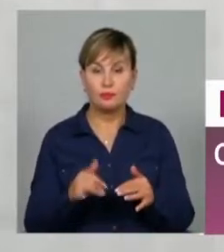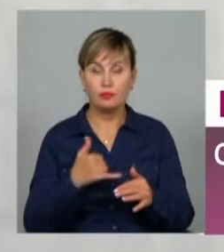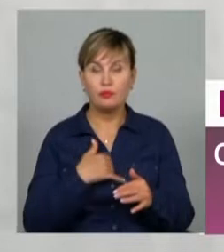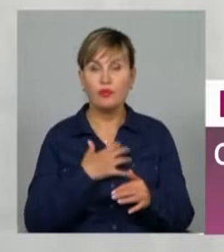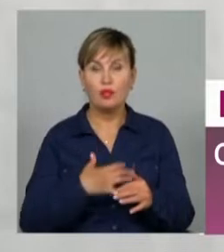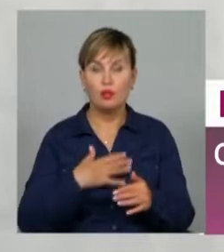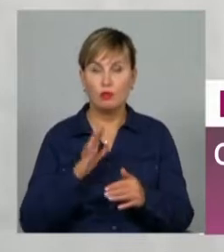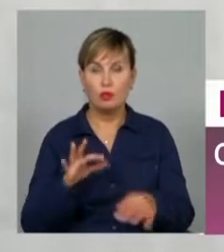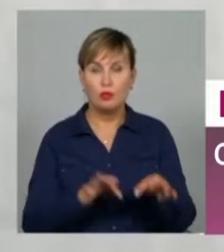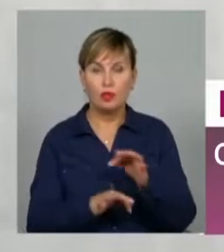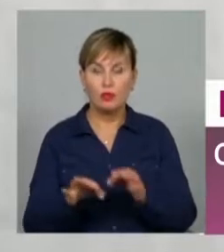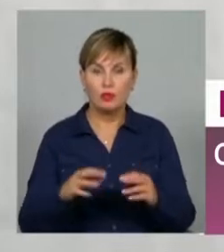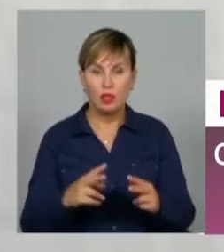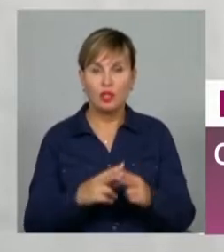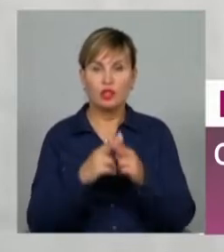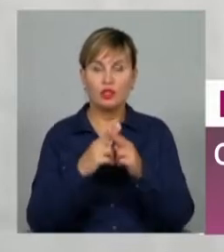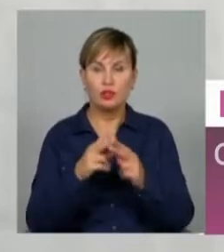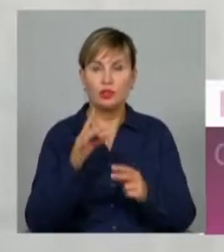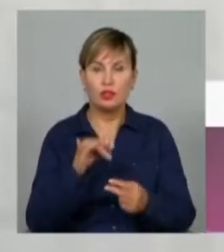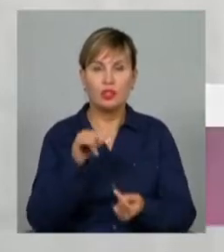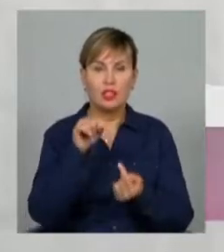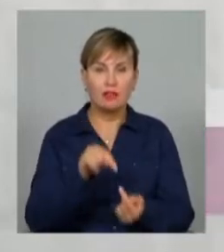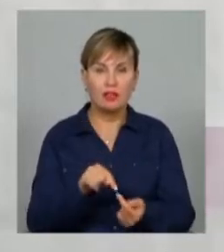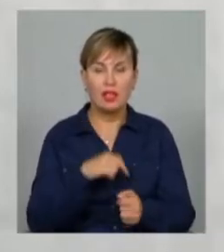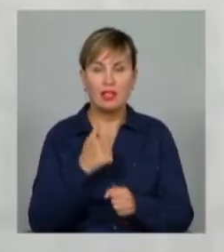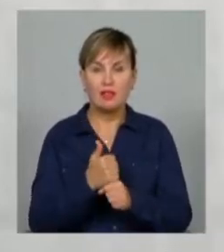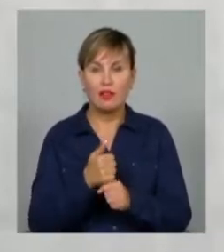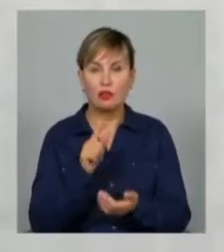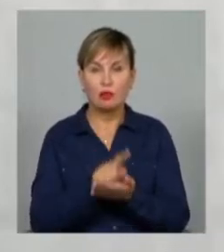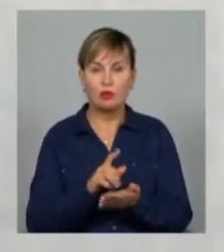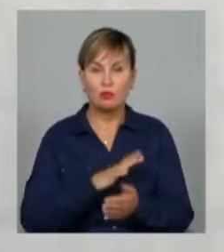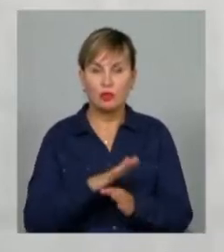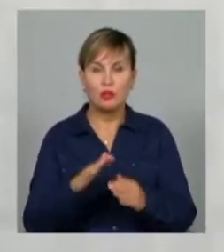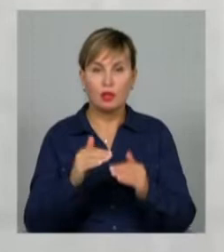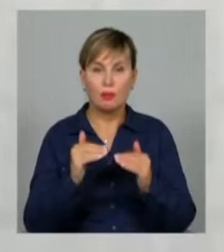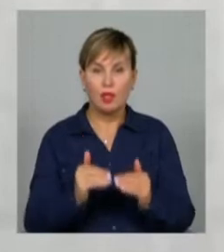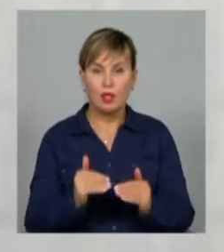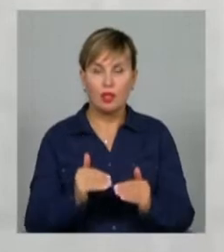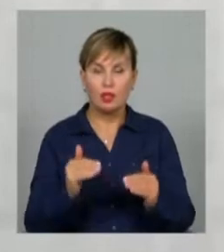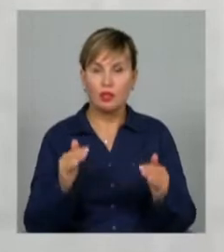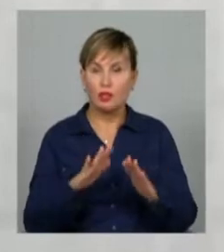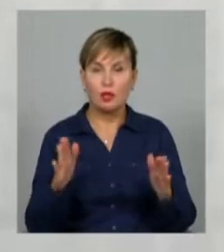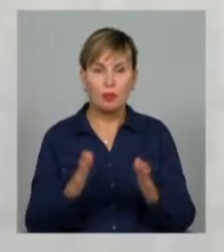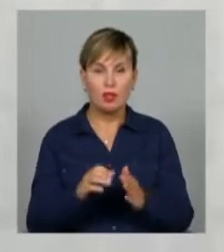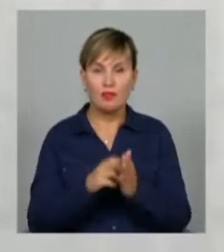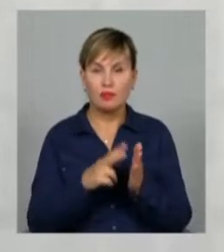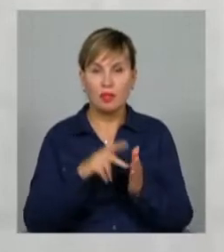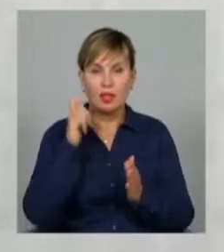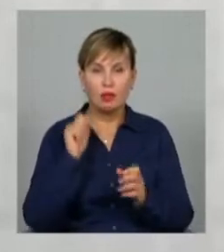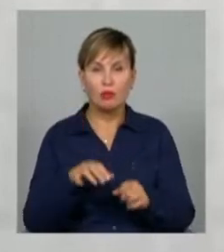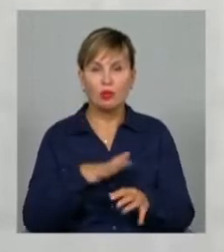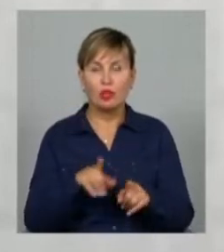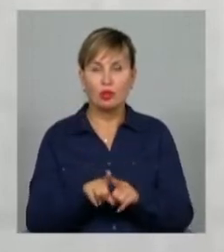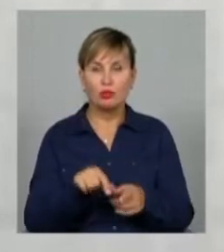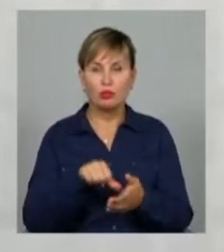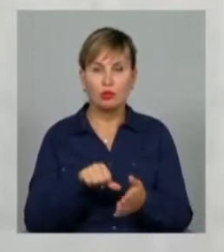будут проекты уже с наличием продаж. Соответственно, основатель должен быть не младше 18 лет. Могут участвовать такие стартапы, как из